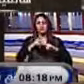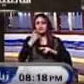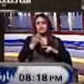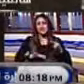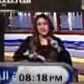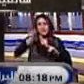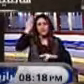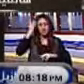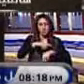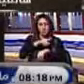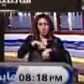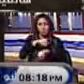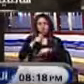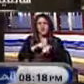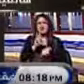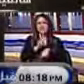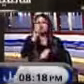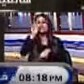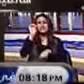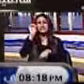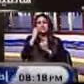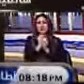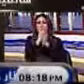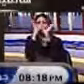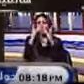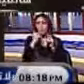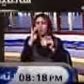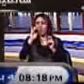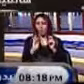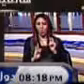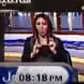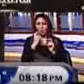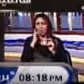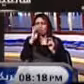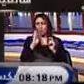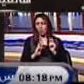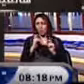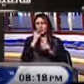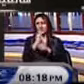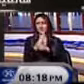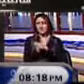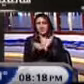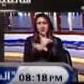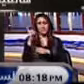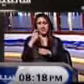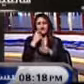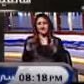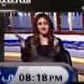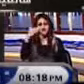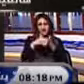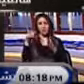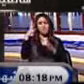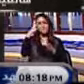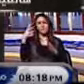هو يفضل قاعد فتره كبيره قوي على الكرسي، وشفناه كان مجهد في نهايه الجلسه، بس هو كان سعيد على